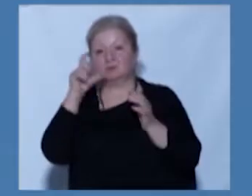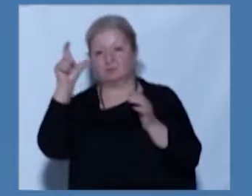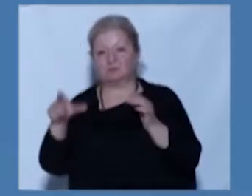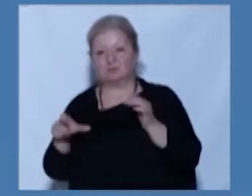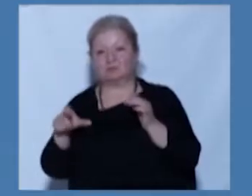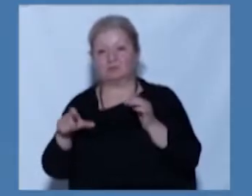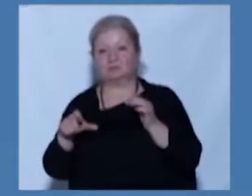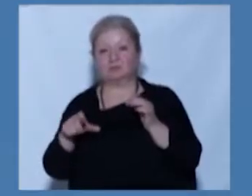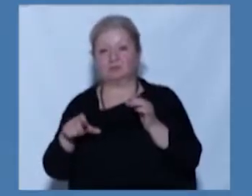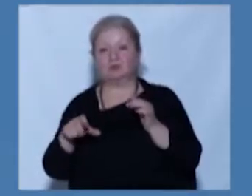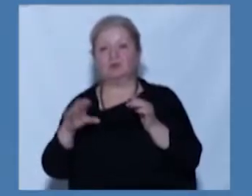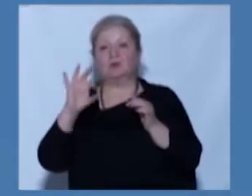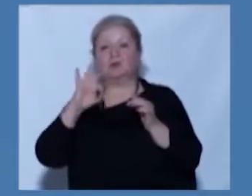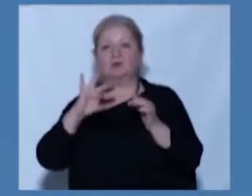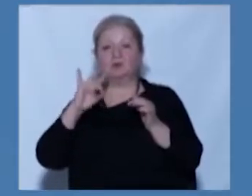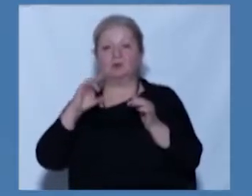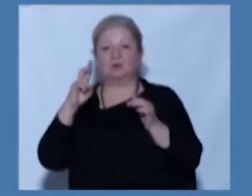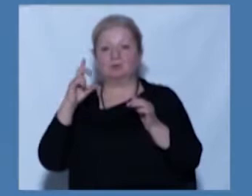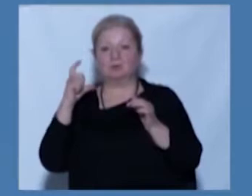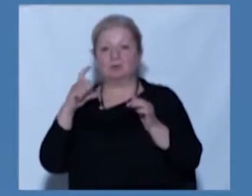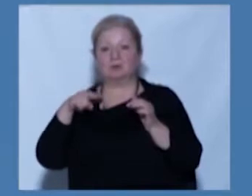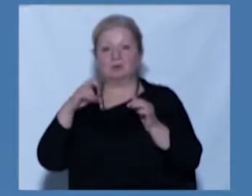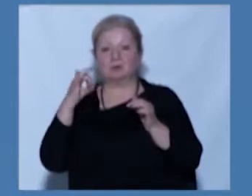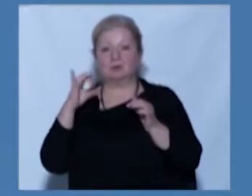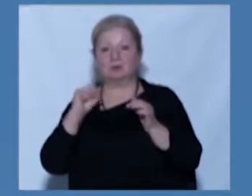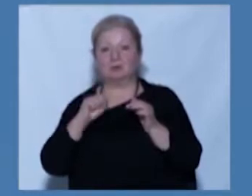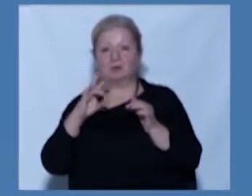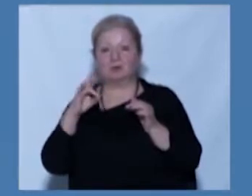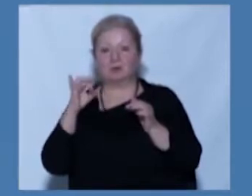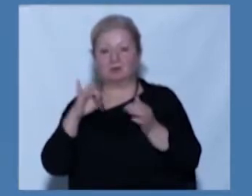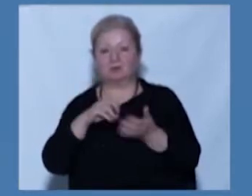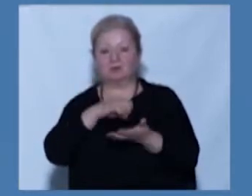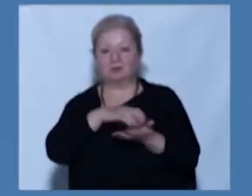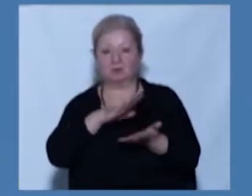მე-18 საუკუნის ისტორიკოსი, პაპუნა ორბელიანი, ასე